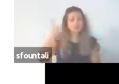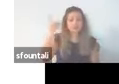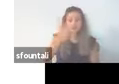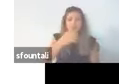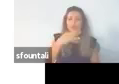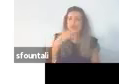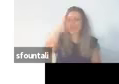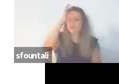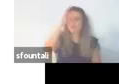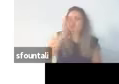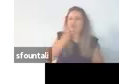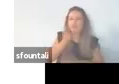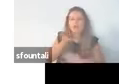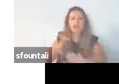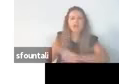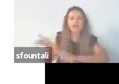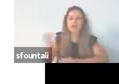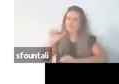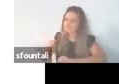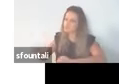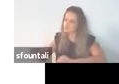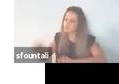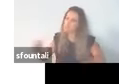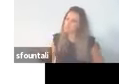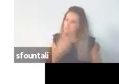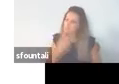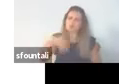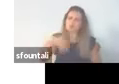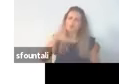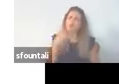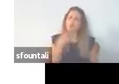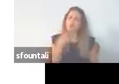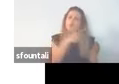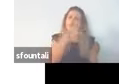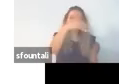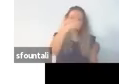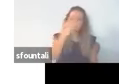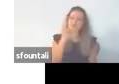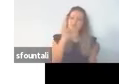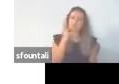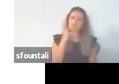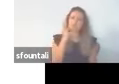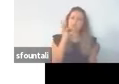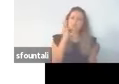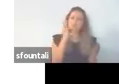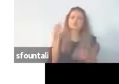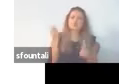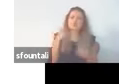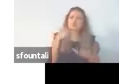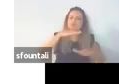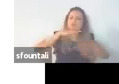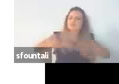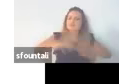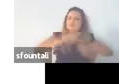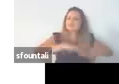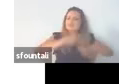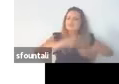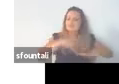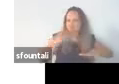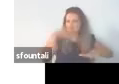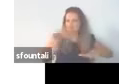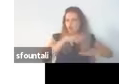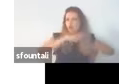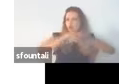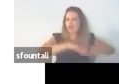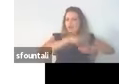καθώς φοβούνται για το καθεστώς διαμονής τους, ενώ οι έγχρωμες γυναίκες ή οι μαύρες γυναίκες δεν νιώθουν